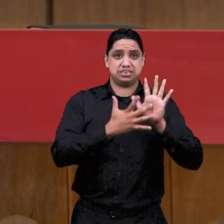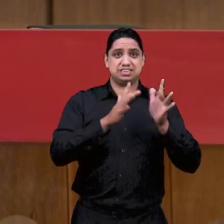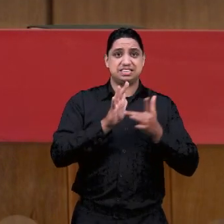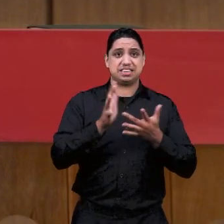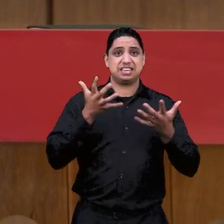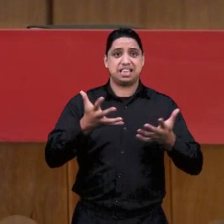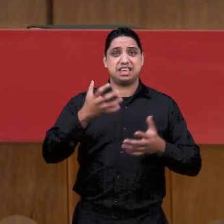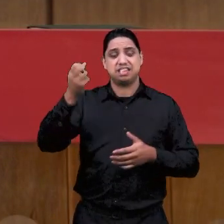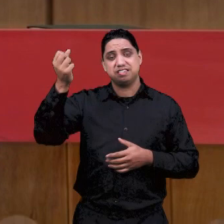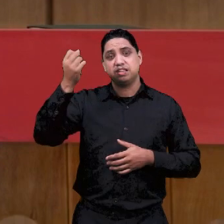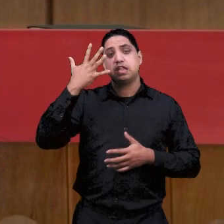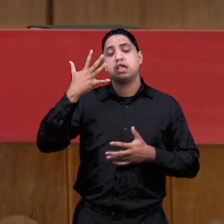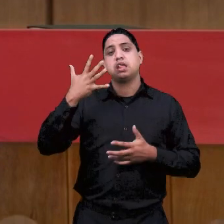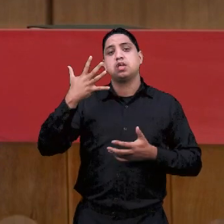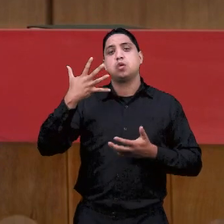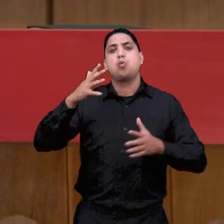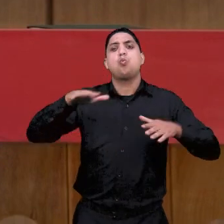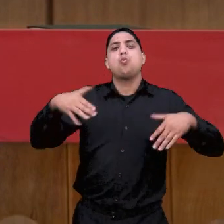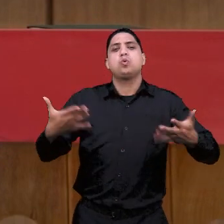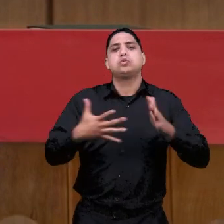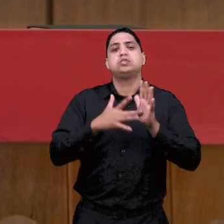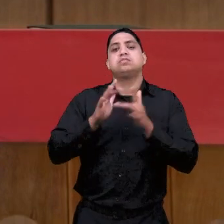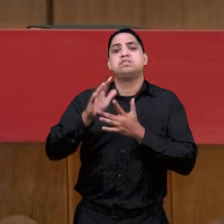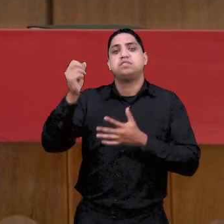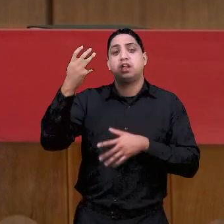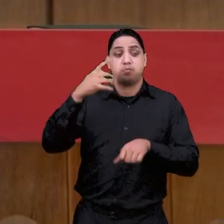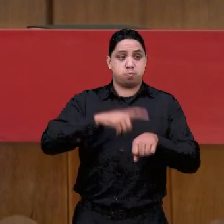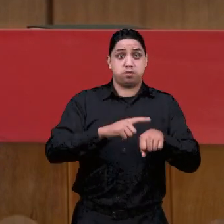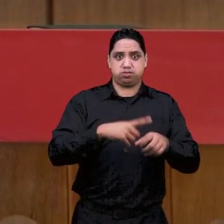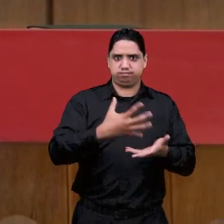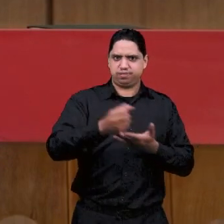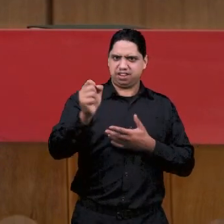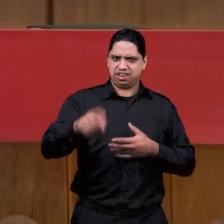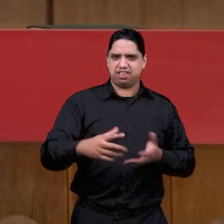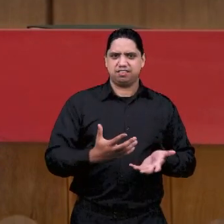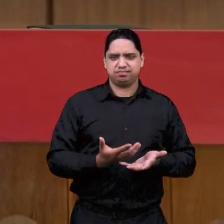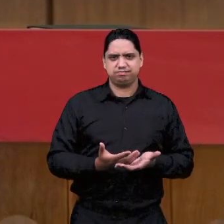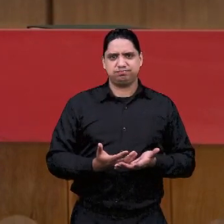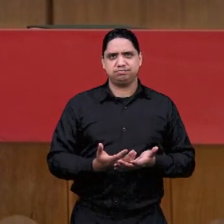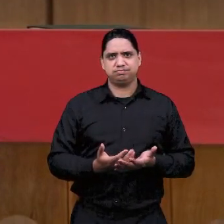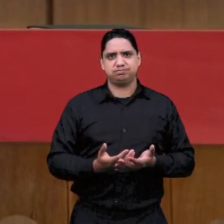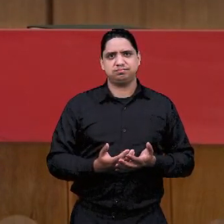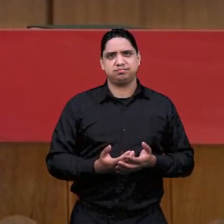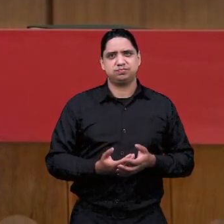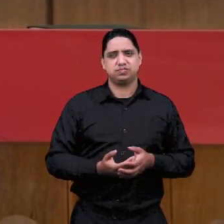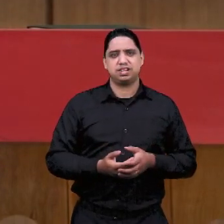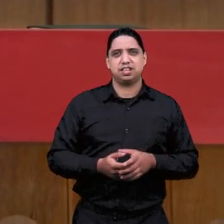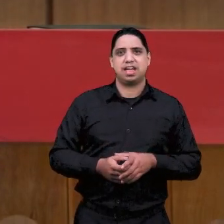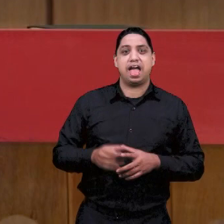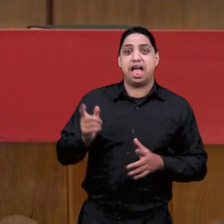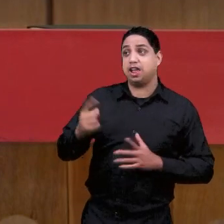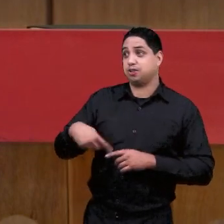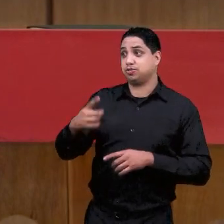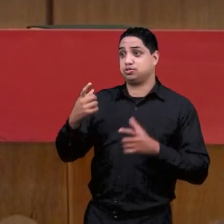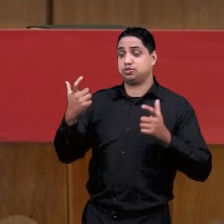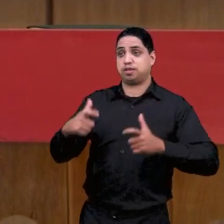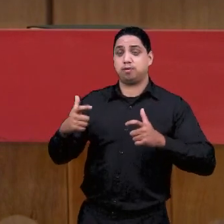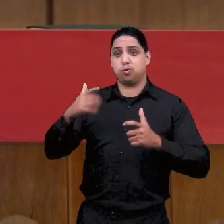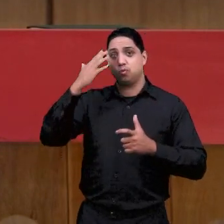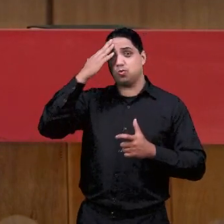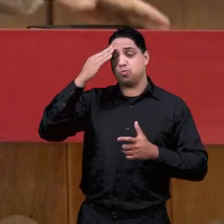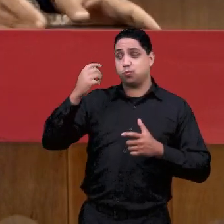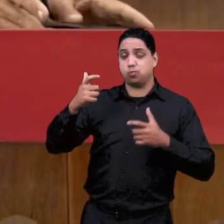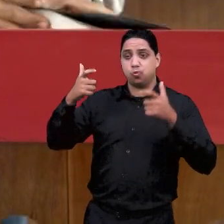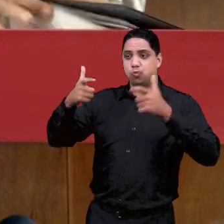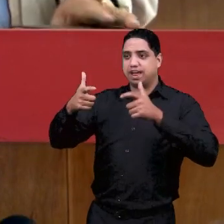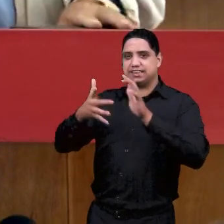révéler quand? Quand on partira? Quand l'Église va être enlevée. Ah, je vais savoir où se trouve Jésus. On va ouvrir la